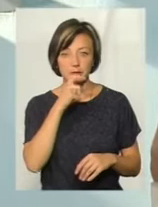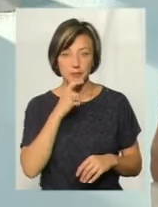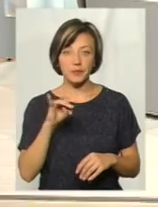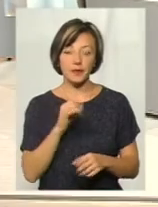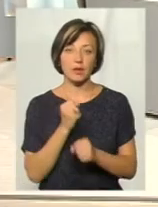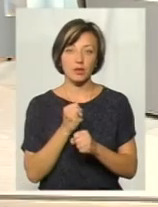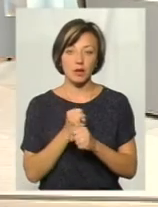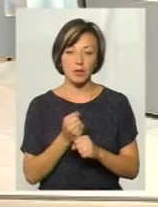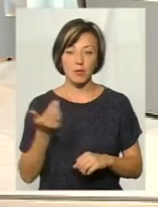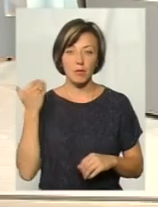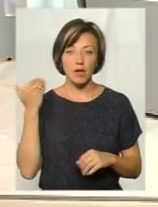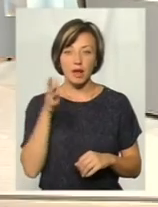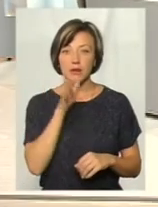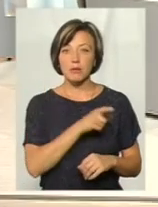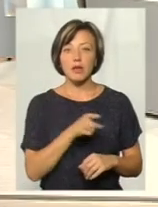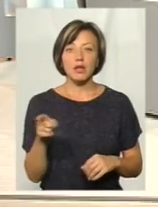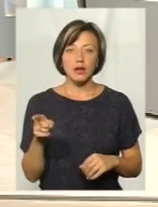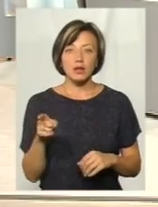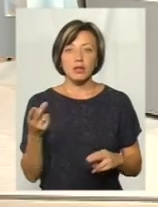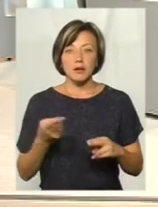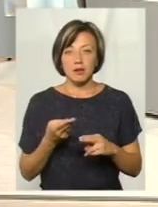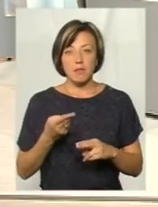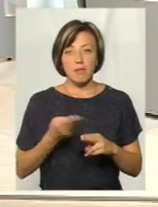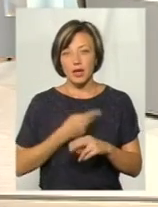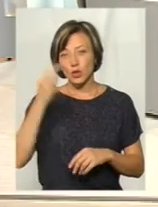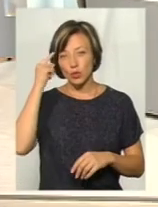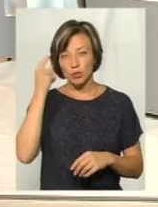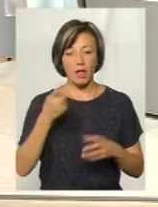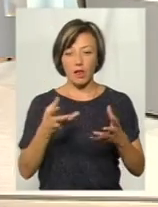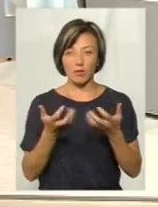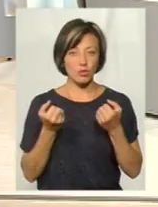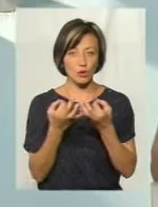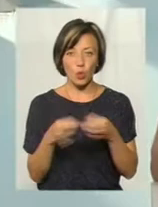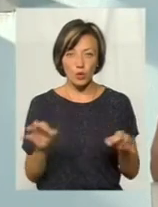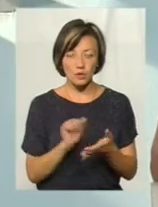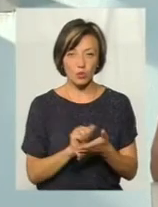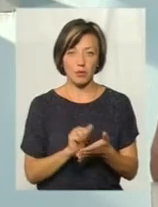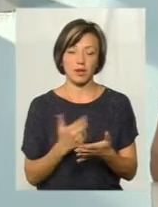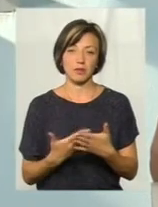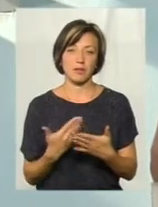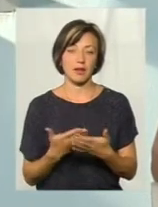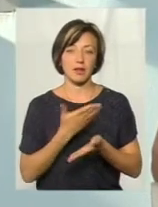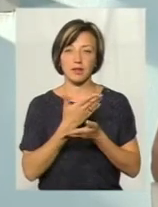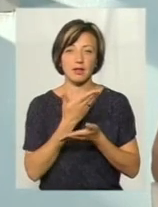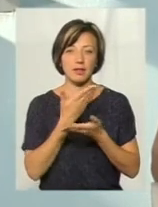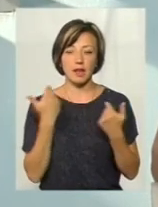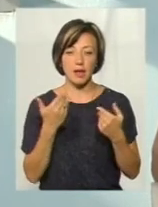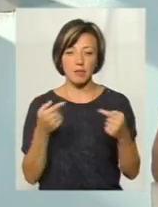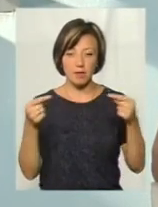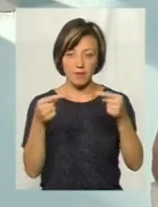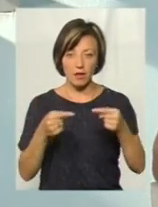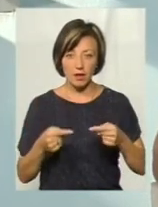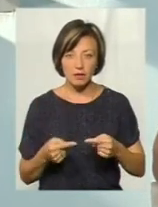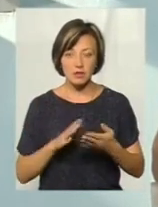діяли попередній період бездумно, не отримали відповідну дозвільну документацію, не привезли до